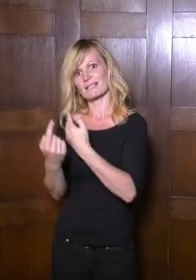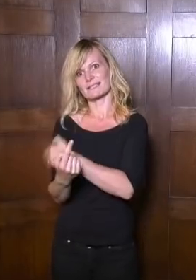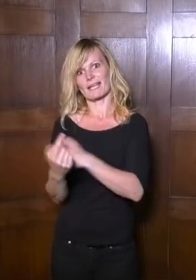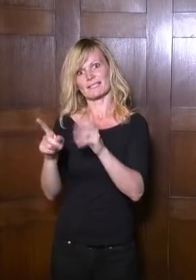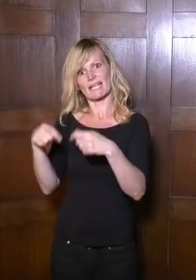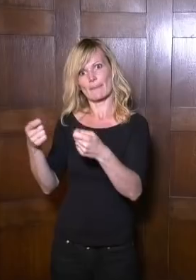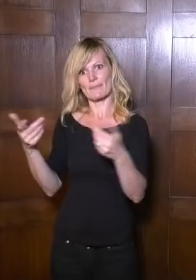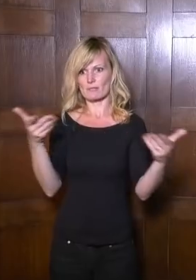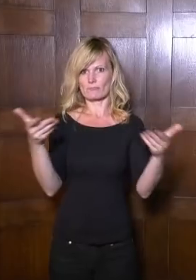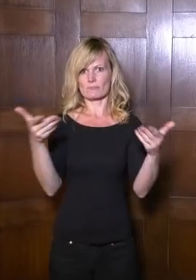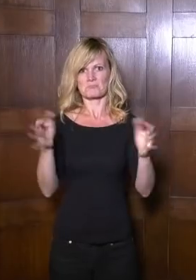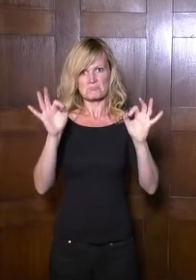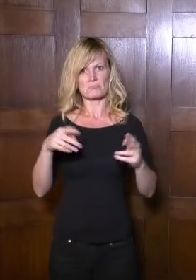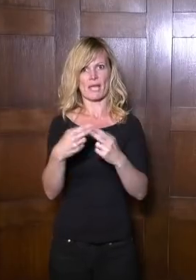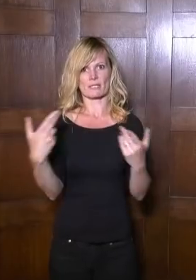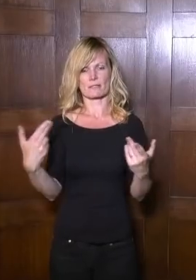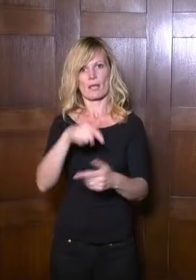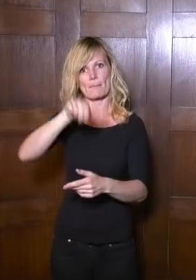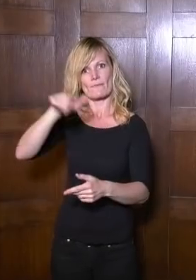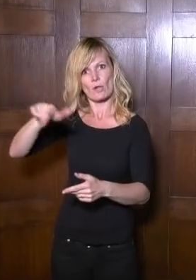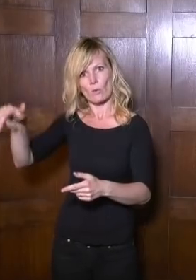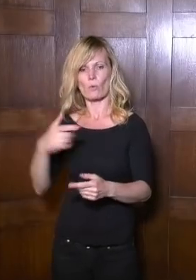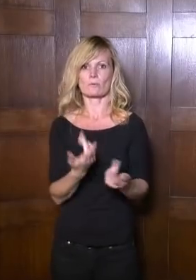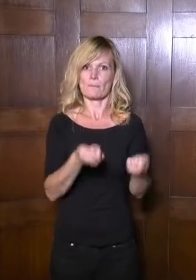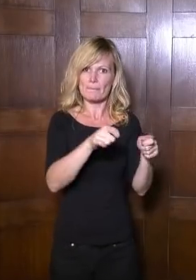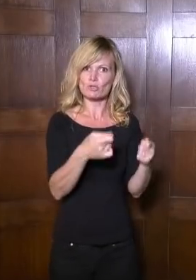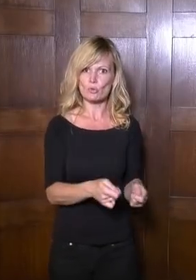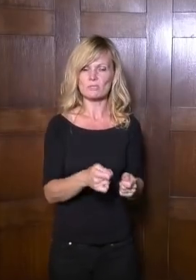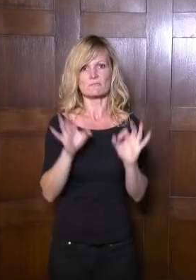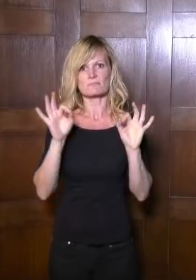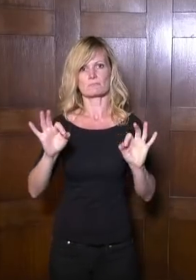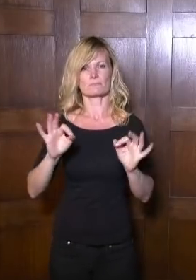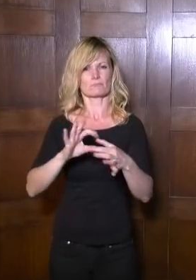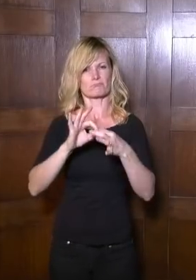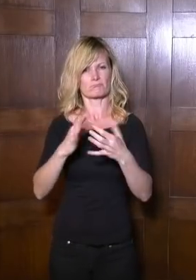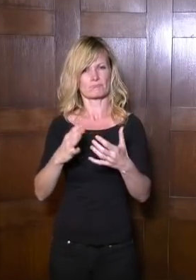guten Zusammenspiel zwischen Bevölkerung und den Beschlüssen, die wir gefasst haben, erreicht haben.